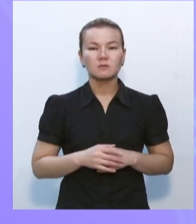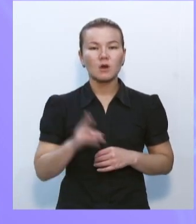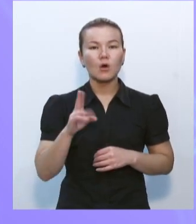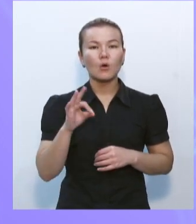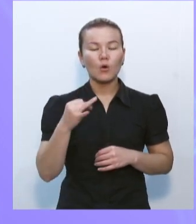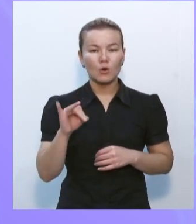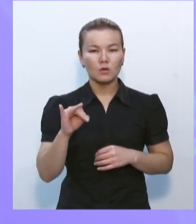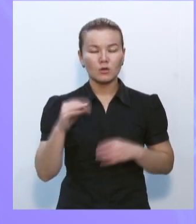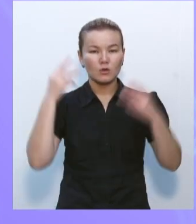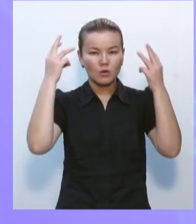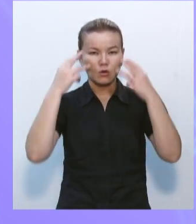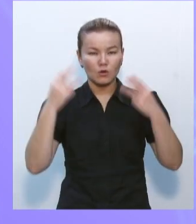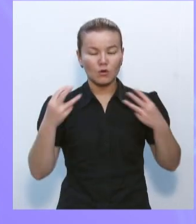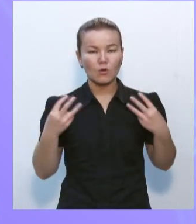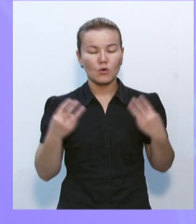Кой.